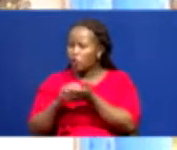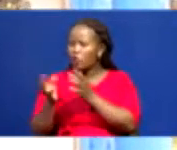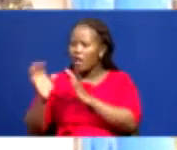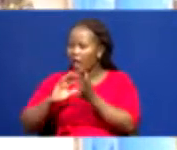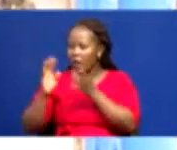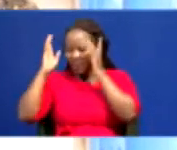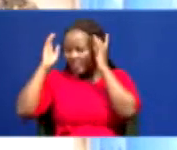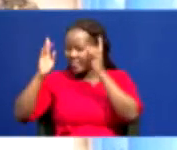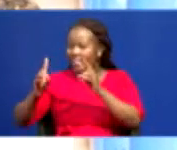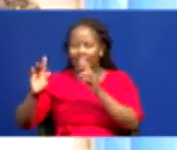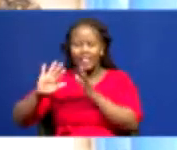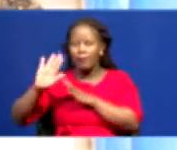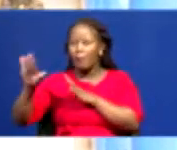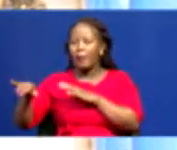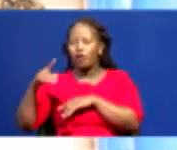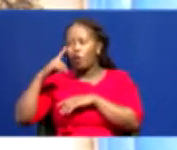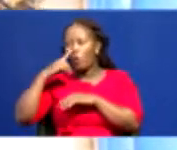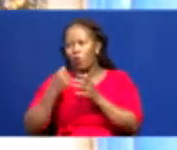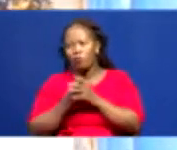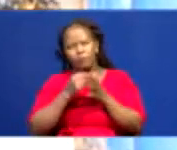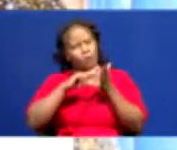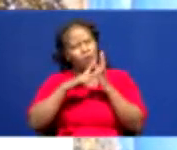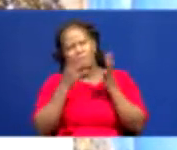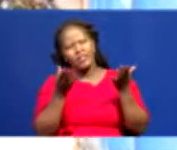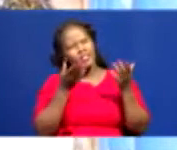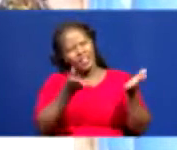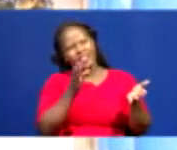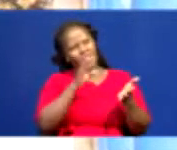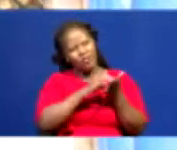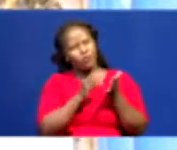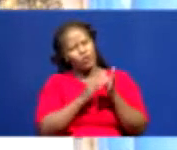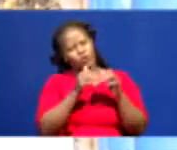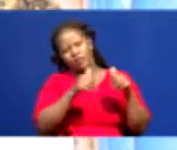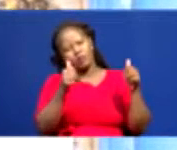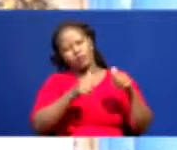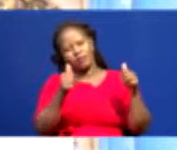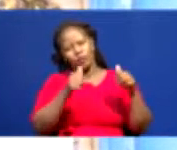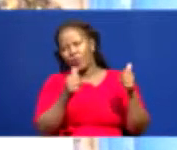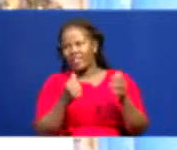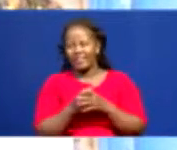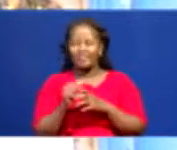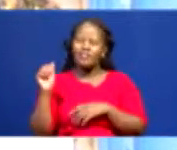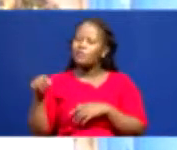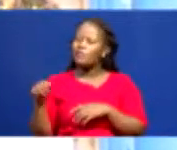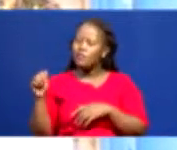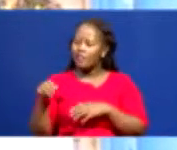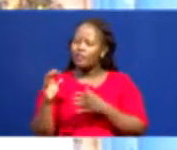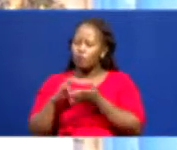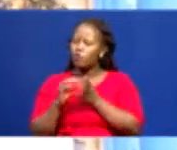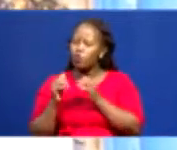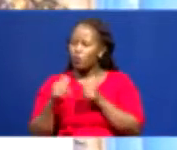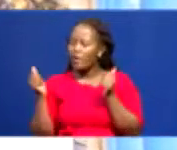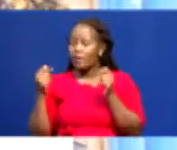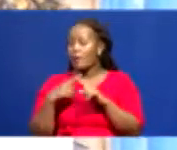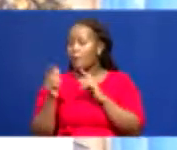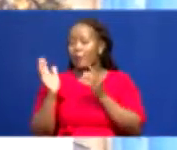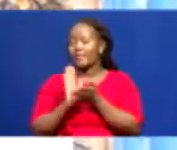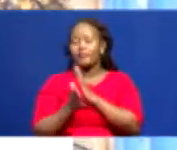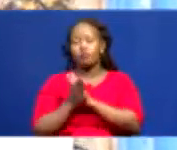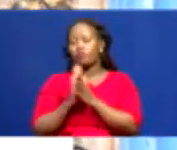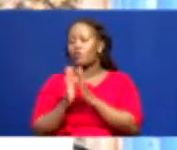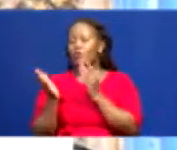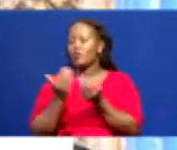akaamua aende. Ndio. Kwa hivyo hali kwa sasa imetulia jinsi ambavyo iko. Hali imetulia lakini hakuna watoto, kuna